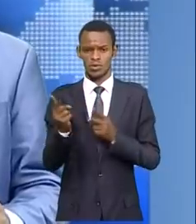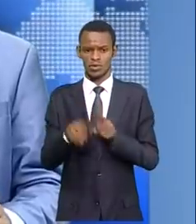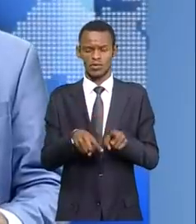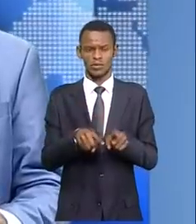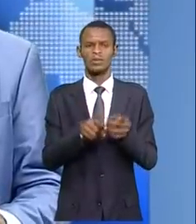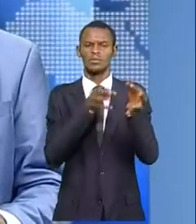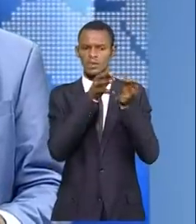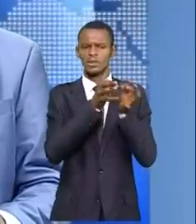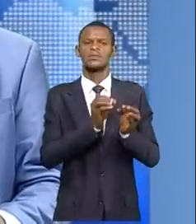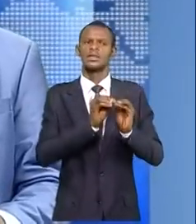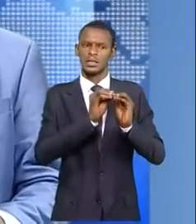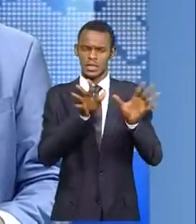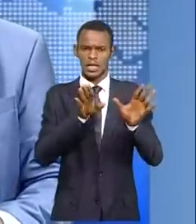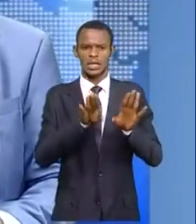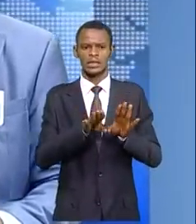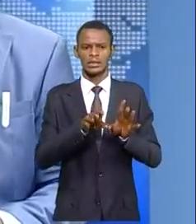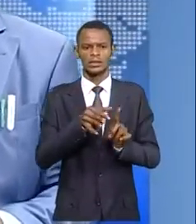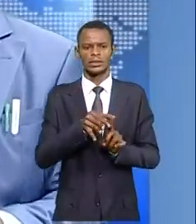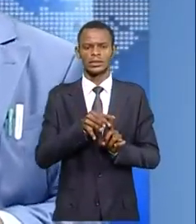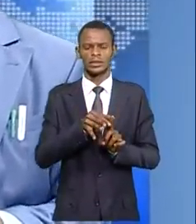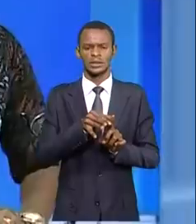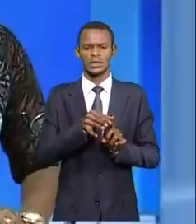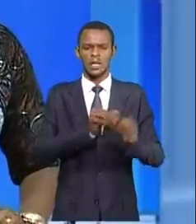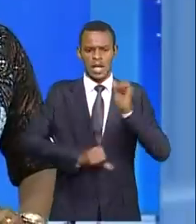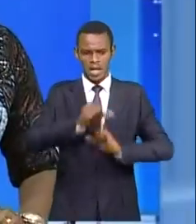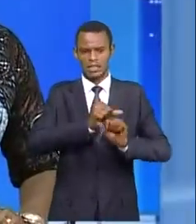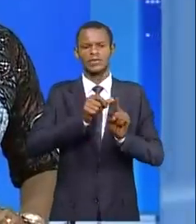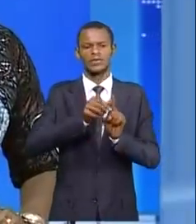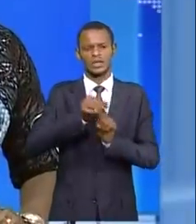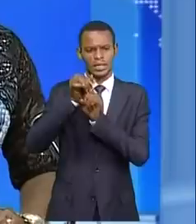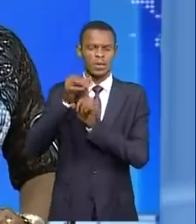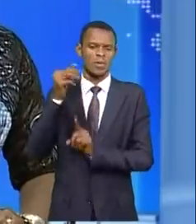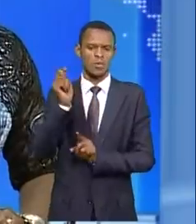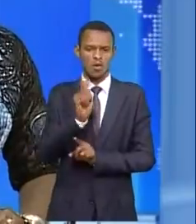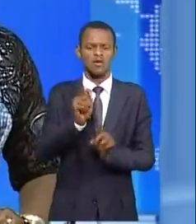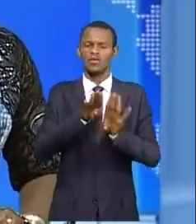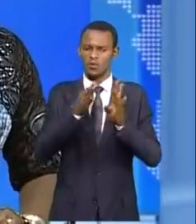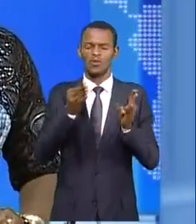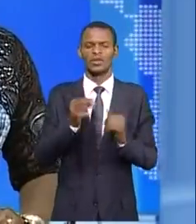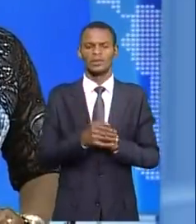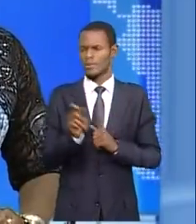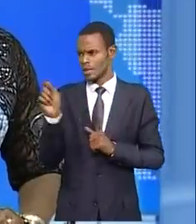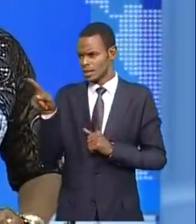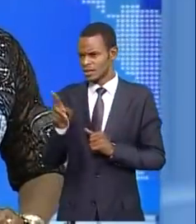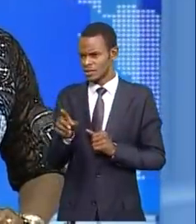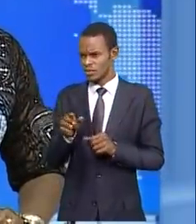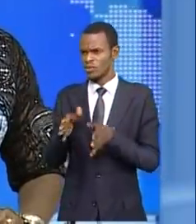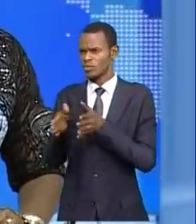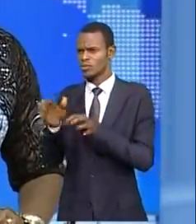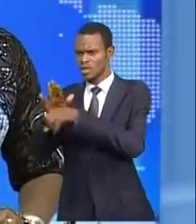la session ordinaire qui s'ouvre demain vous avez un appel à l'enseeiht vos collègues qui sont activement